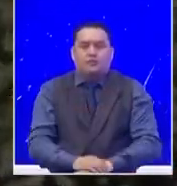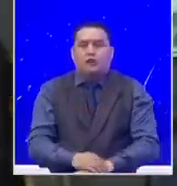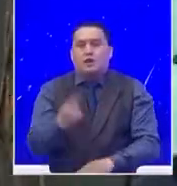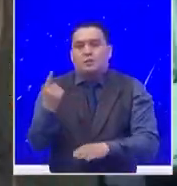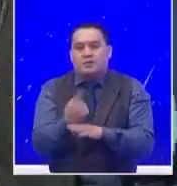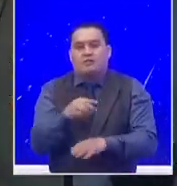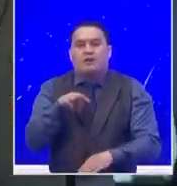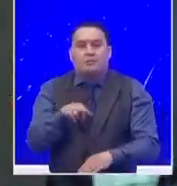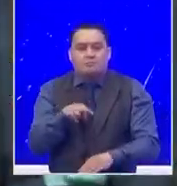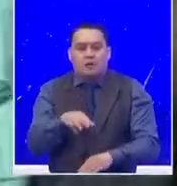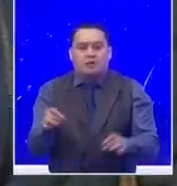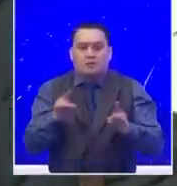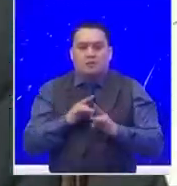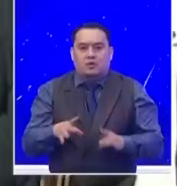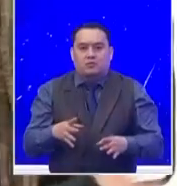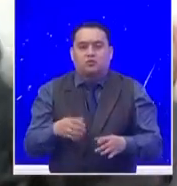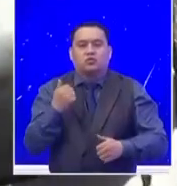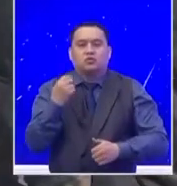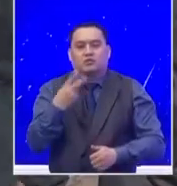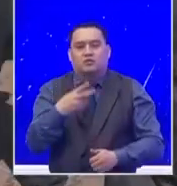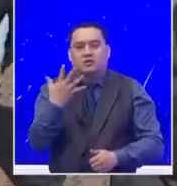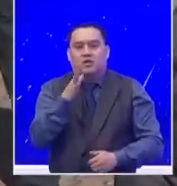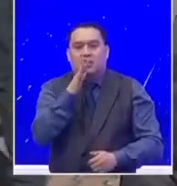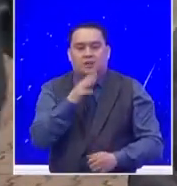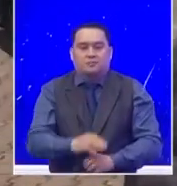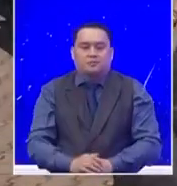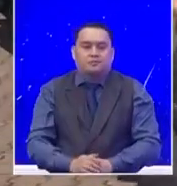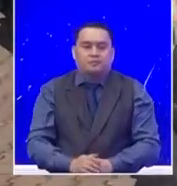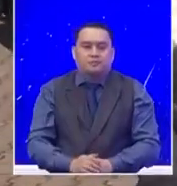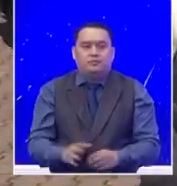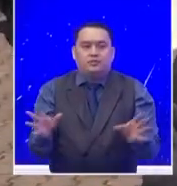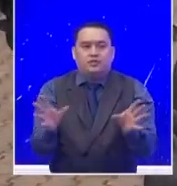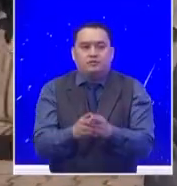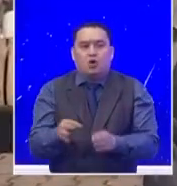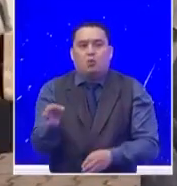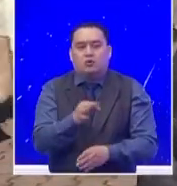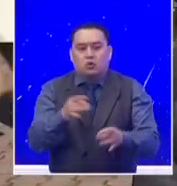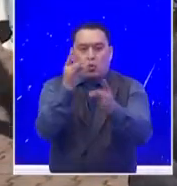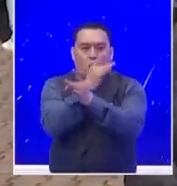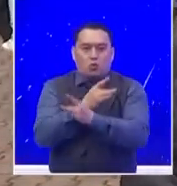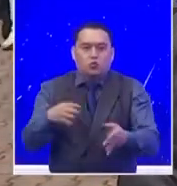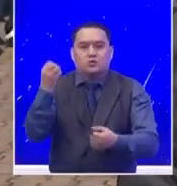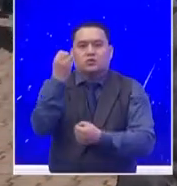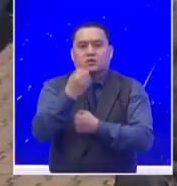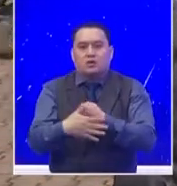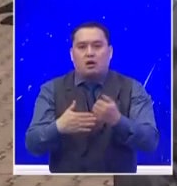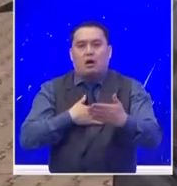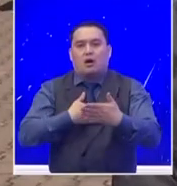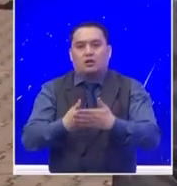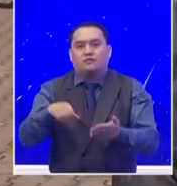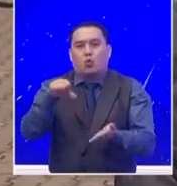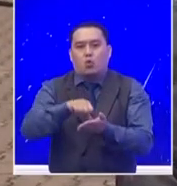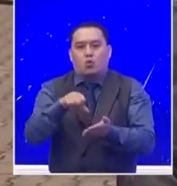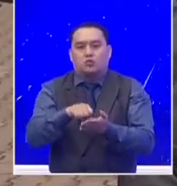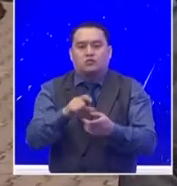марта данная организация отметила свое 25-летие. Мероприятие организовано совместно с областным русским культурным центром. Активное участие принимают